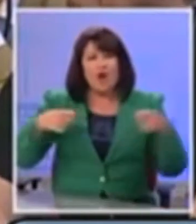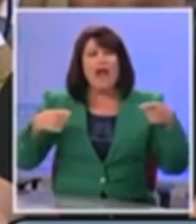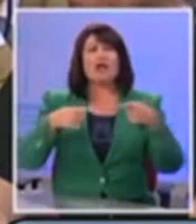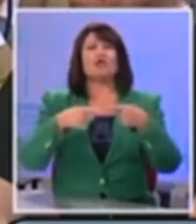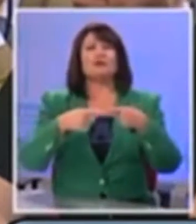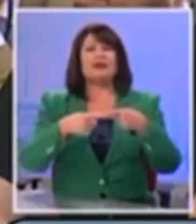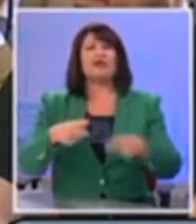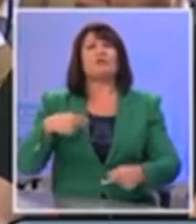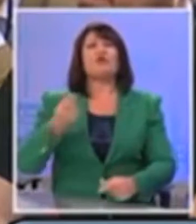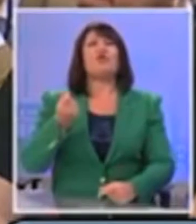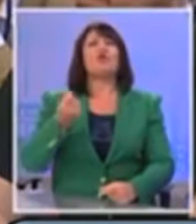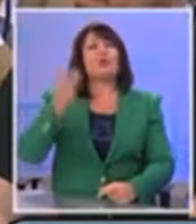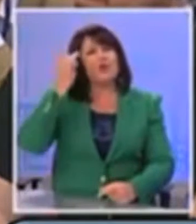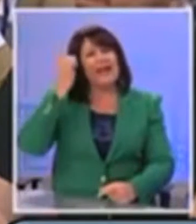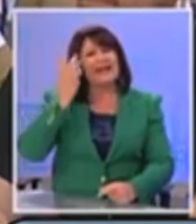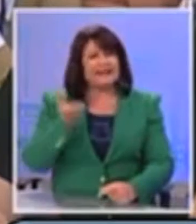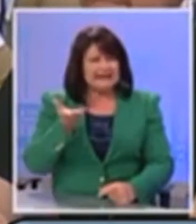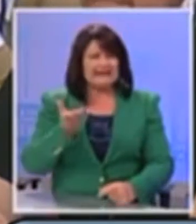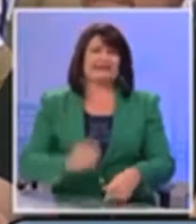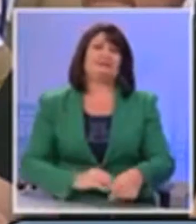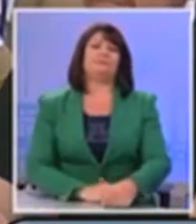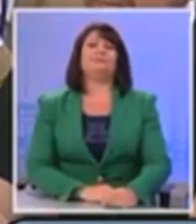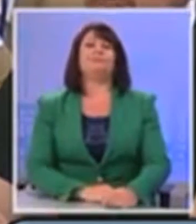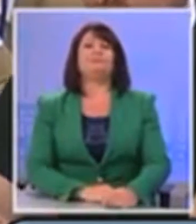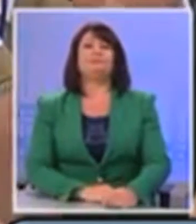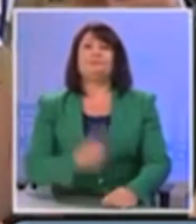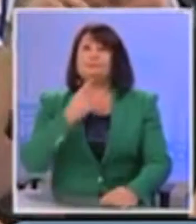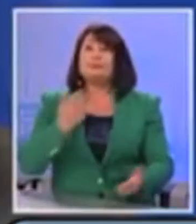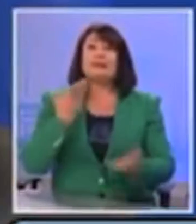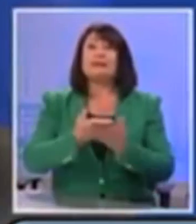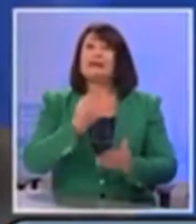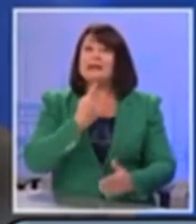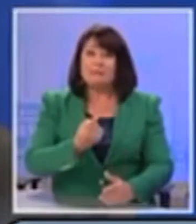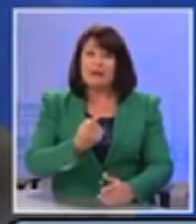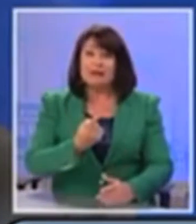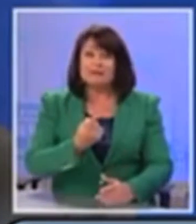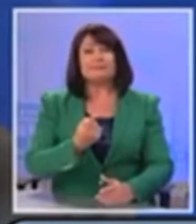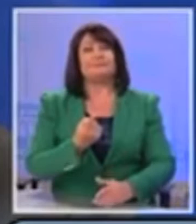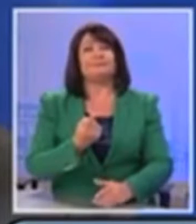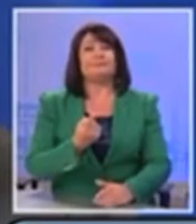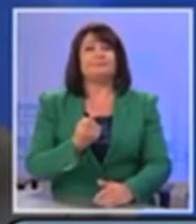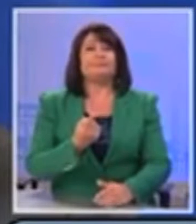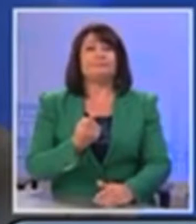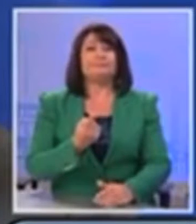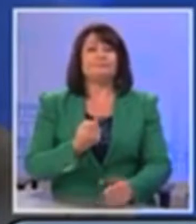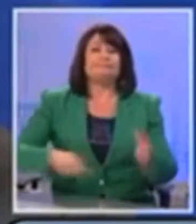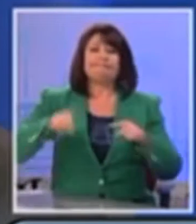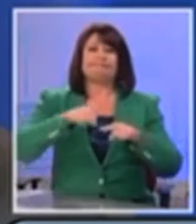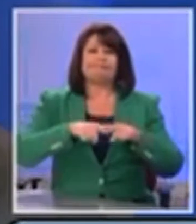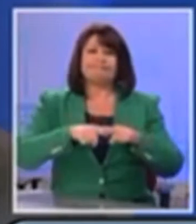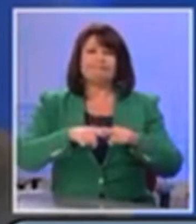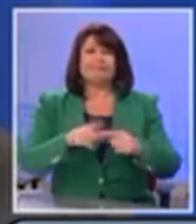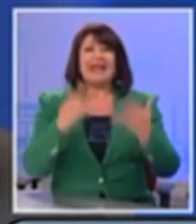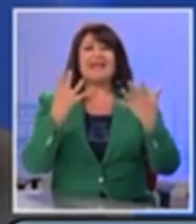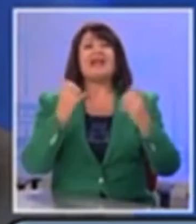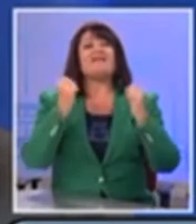j'ai recommandé d'ajouter aux 9 principes qui ont été adoptés, et le premier, qui est très important,